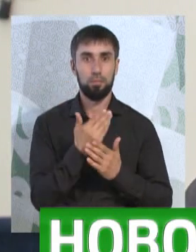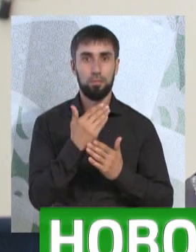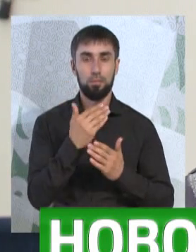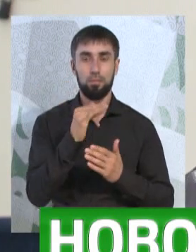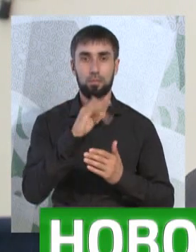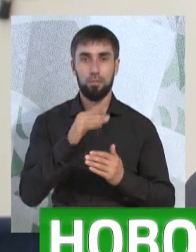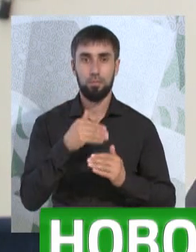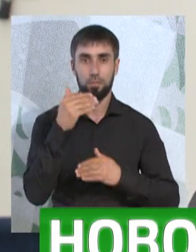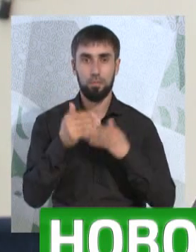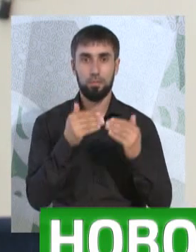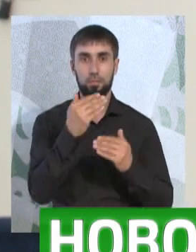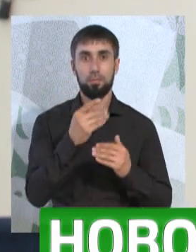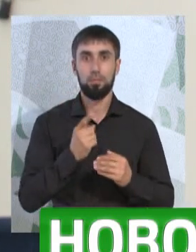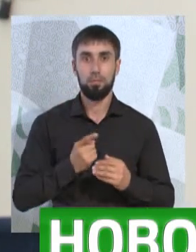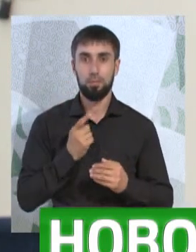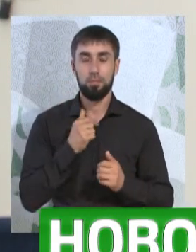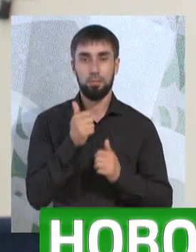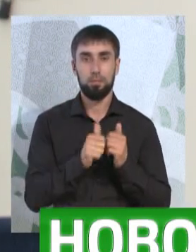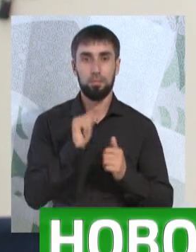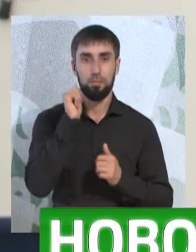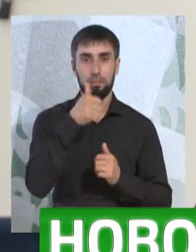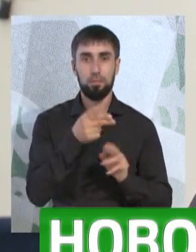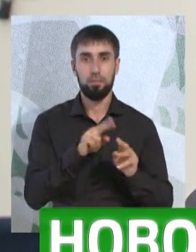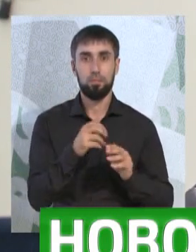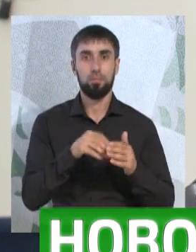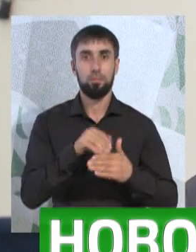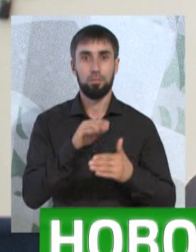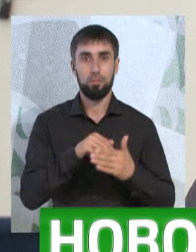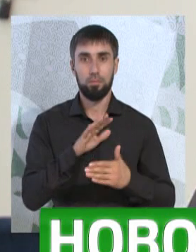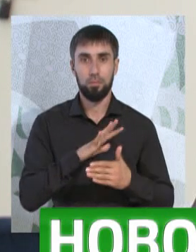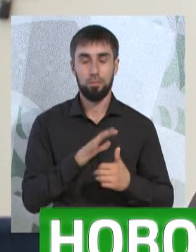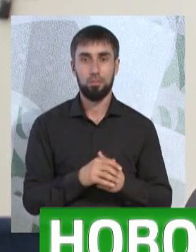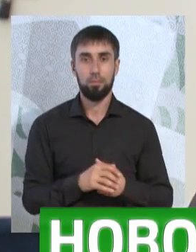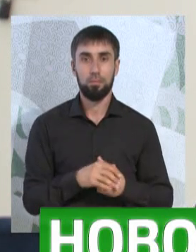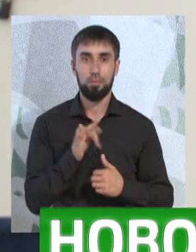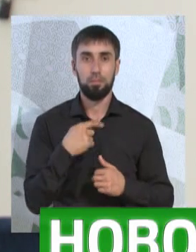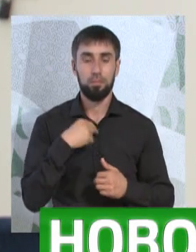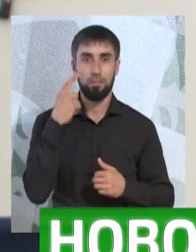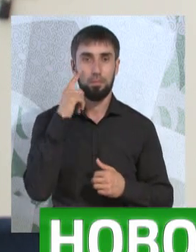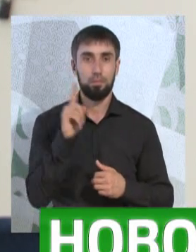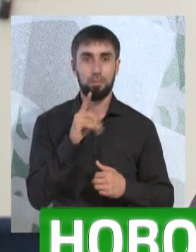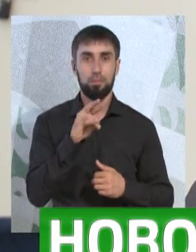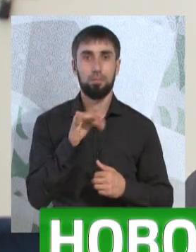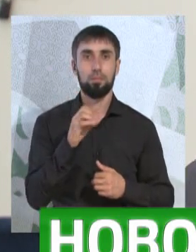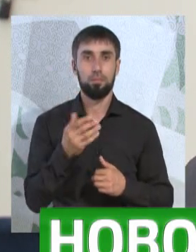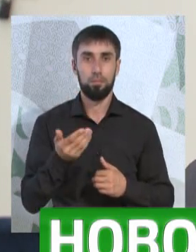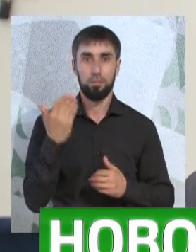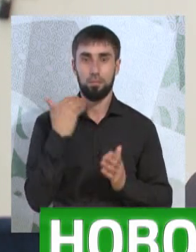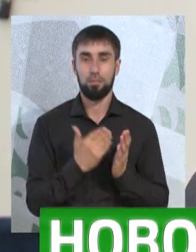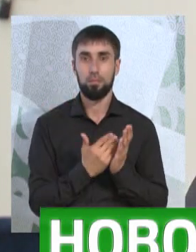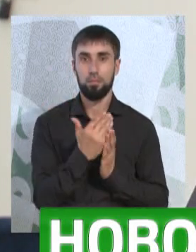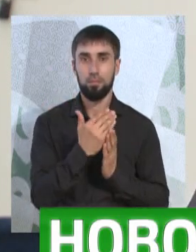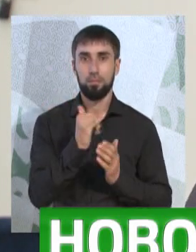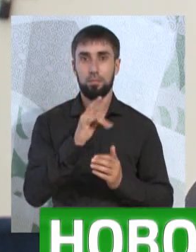и его мастерство с каждым годом оно оттачивалось. И нам кажется, он давно уже достиг